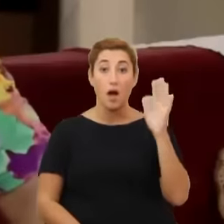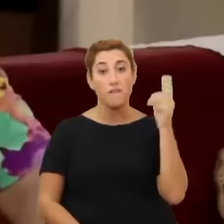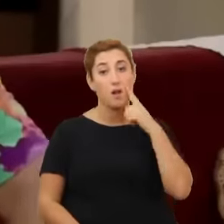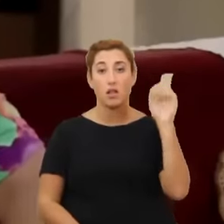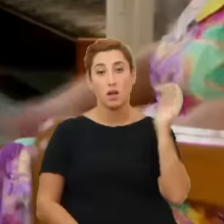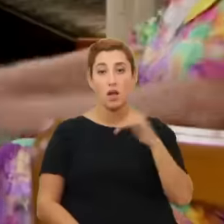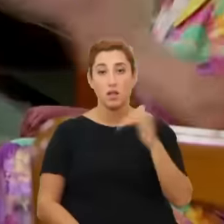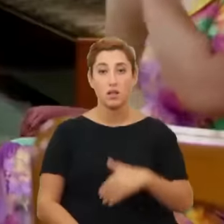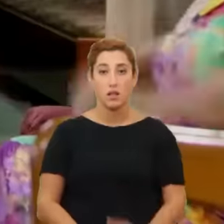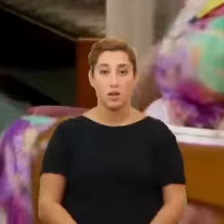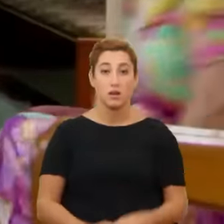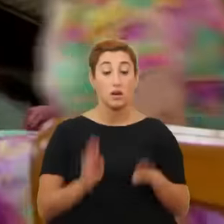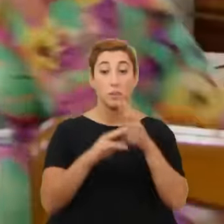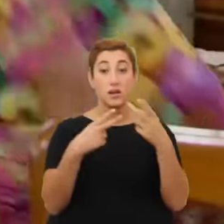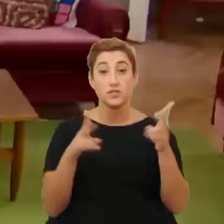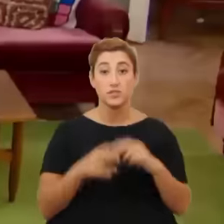Vallahi geldi lan.